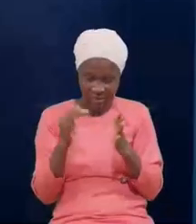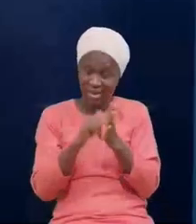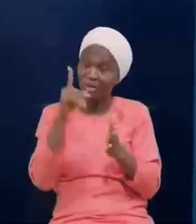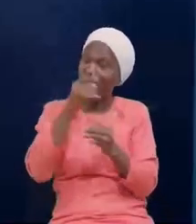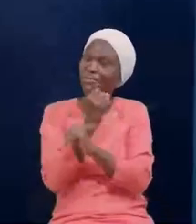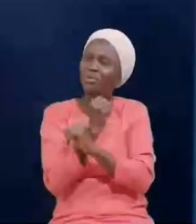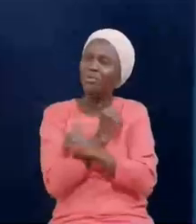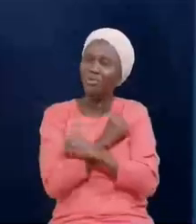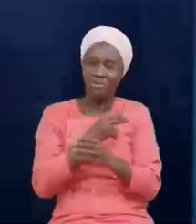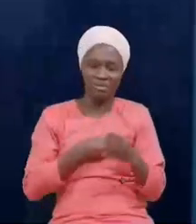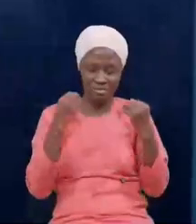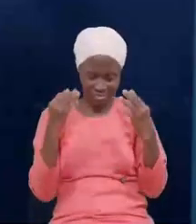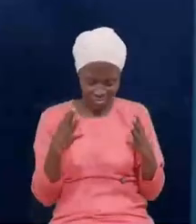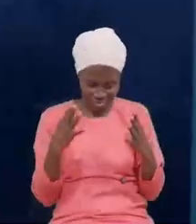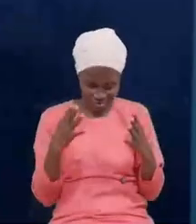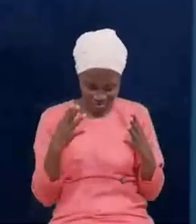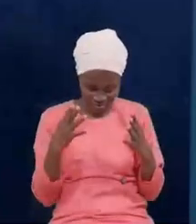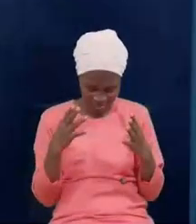aimés,